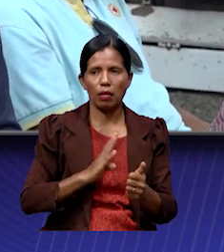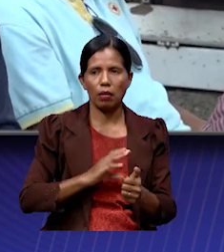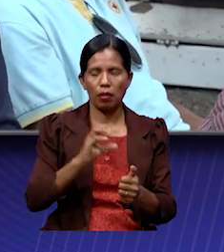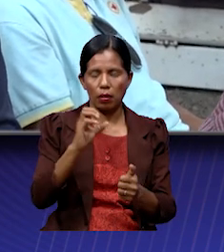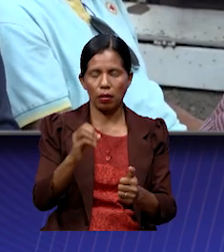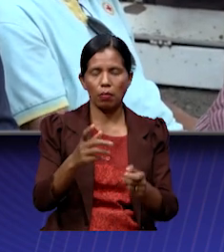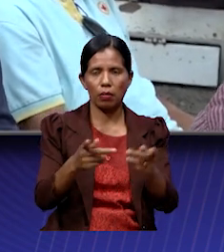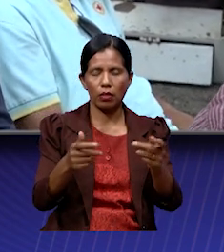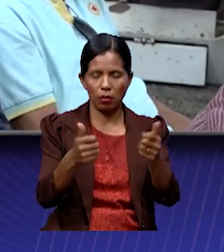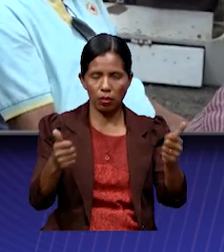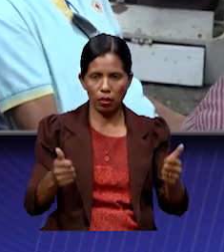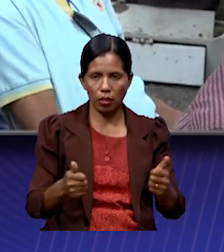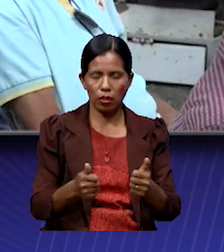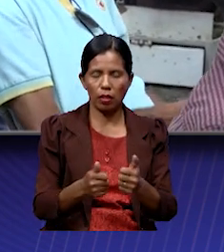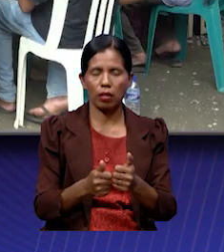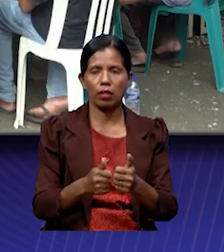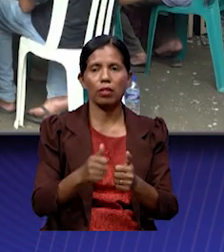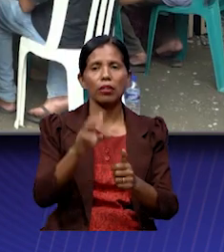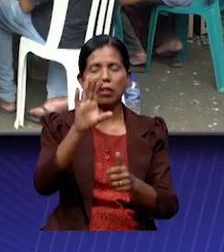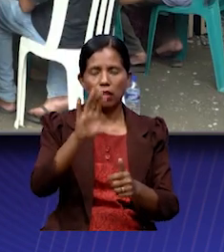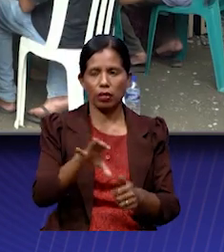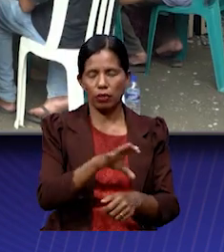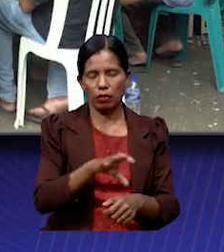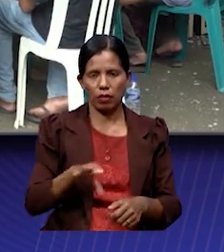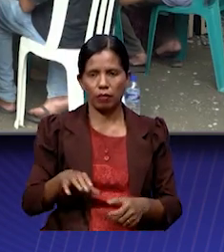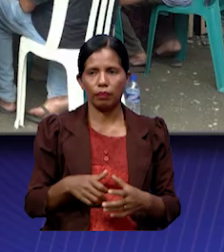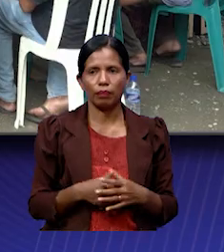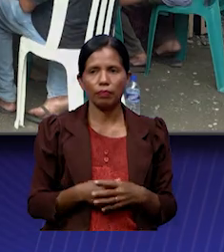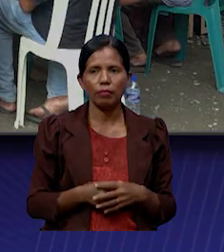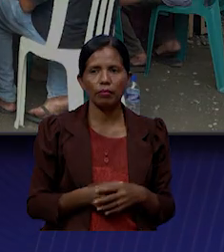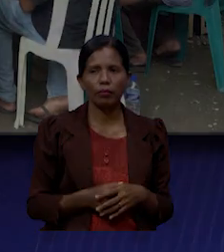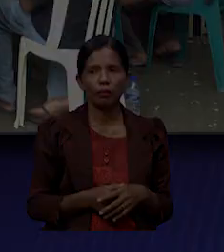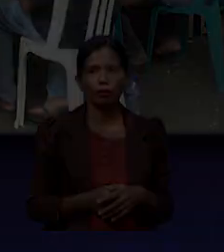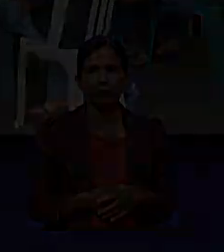posto administrativo Cristo Rei. Laura da Cruz, Lamberto da Silva, GMN.